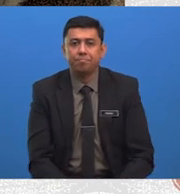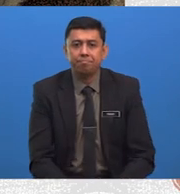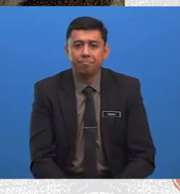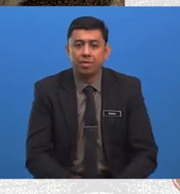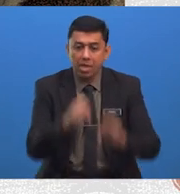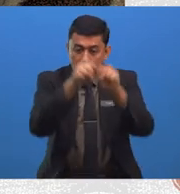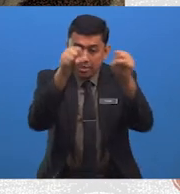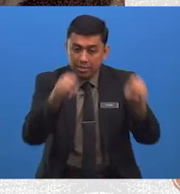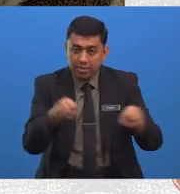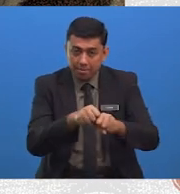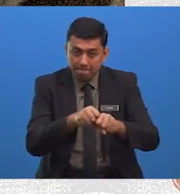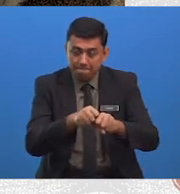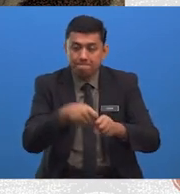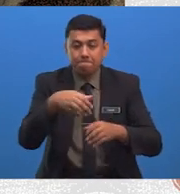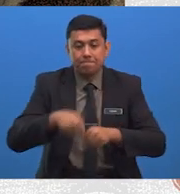sistem pengairan